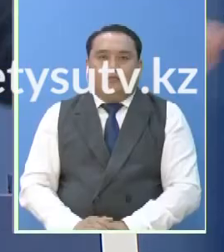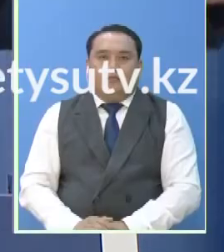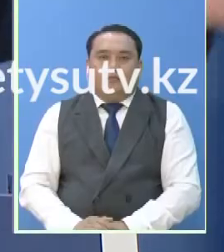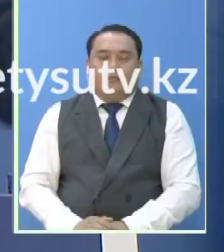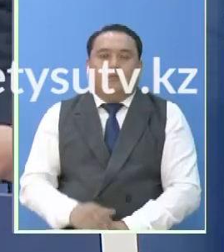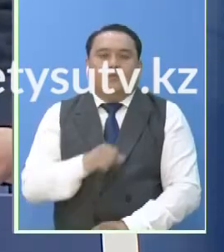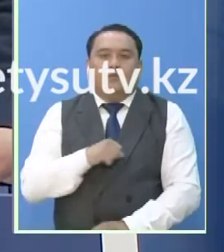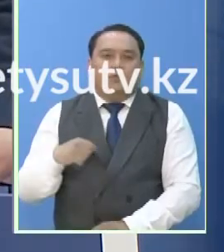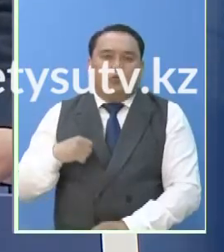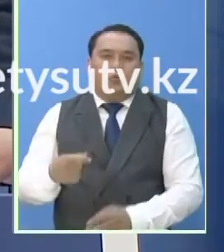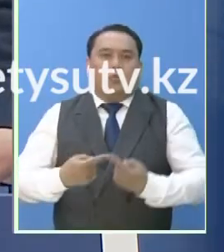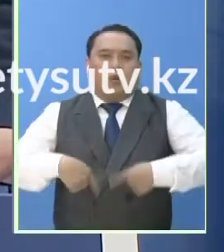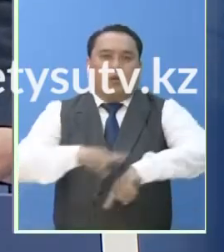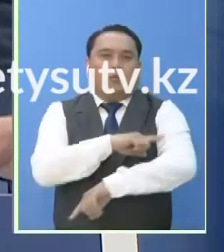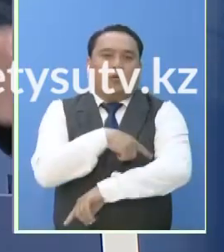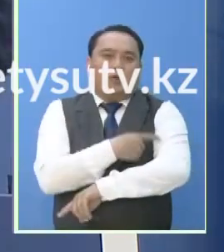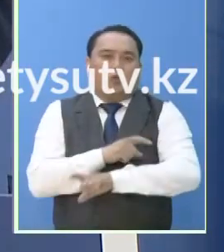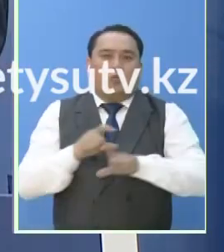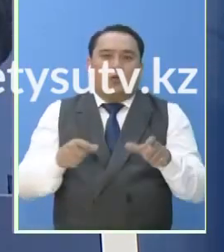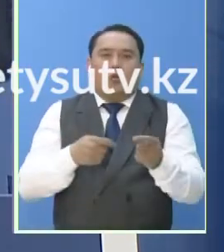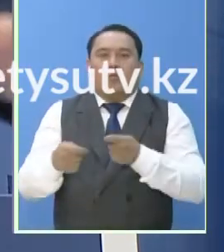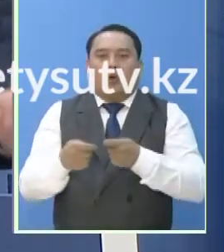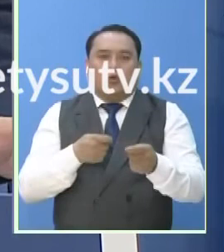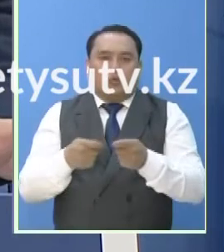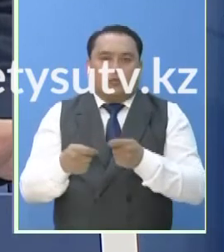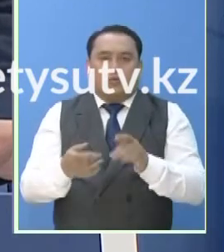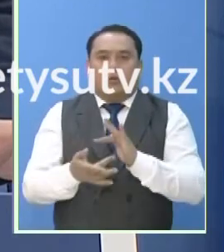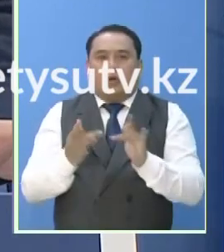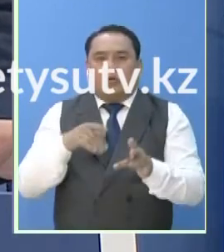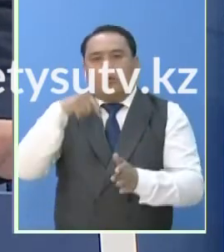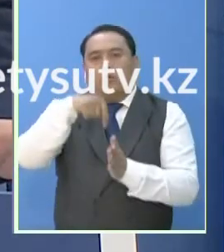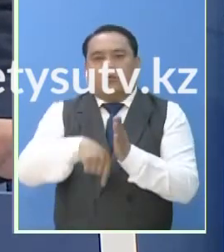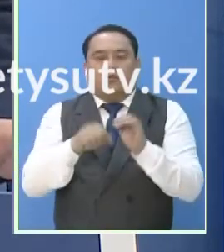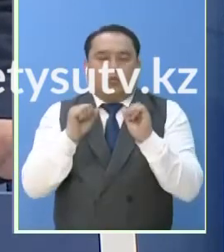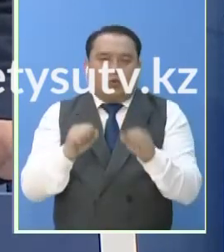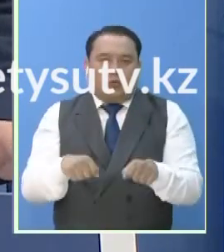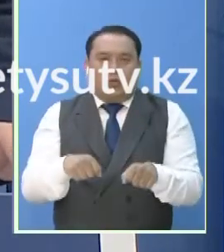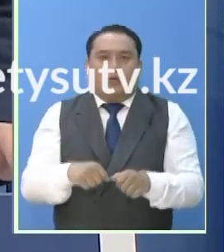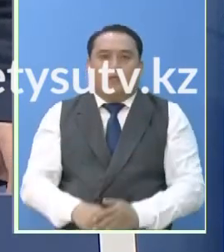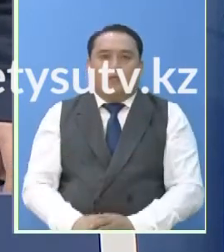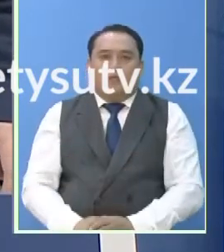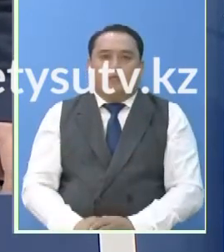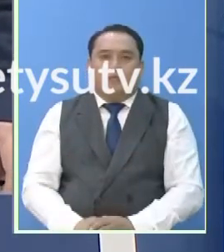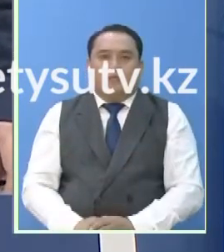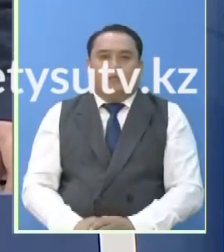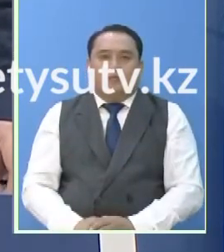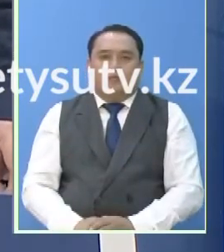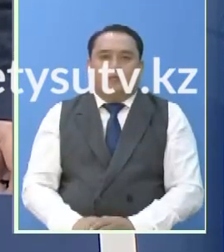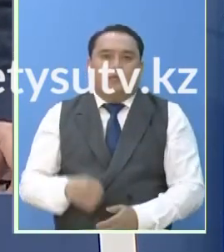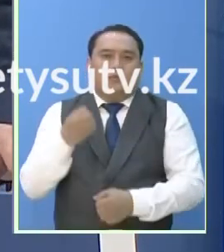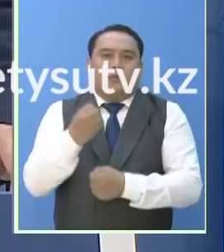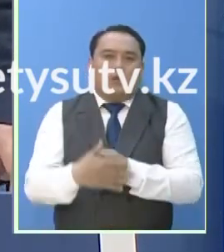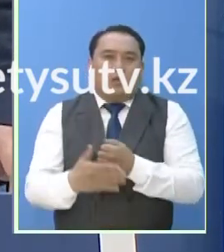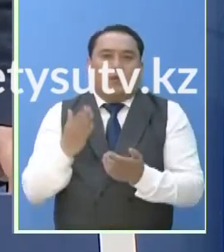мекеменің болмаса денсаулық сақтау басқармасының мекемесінің сайтына кірсе мысалы одан кейін мысалы мына поликлиникаларда колл центрлер